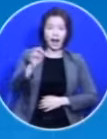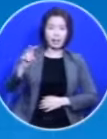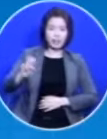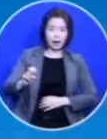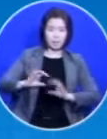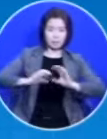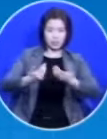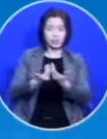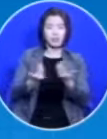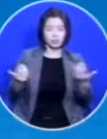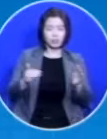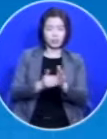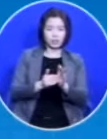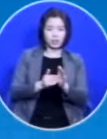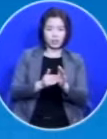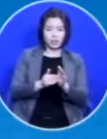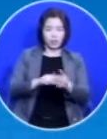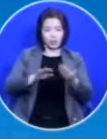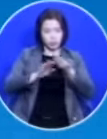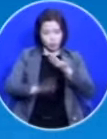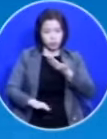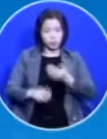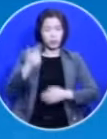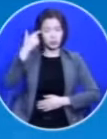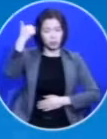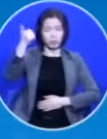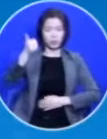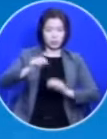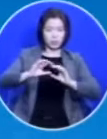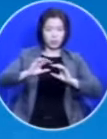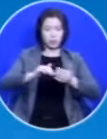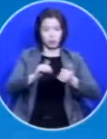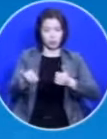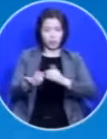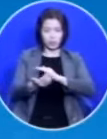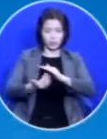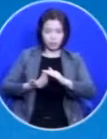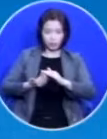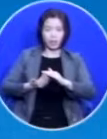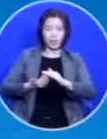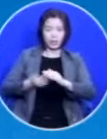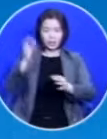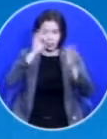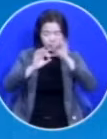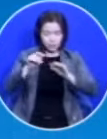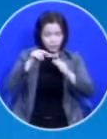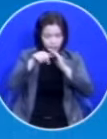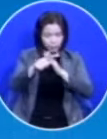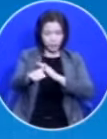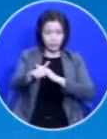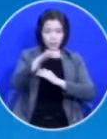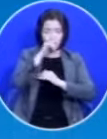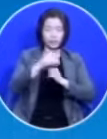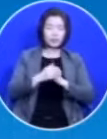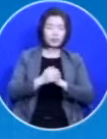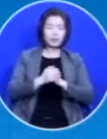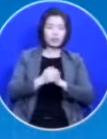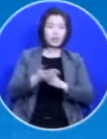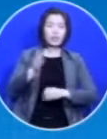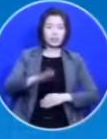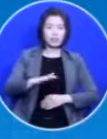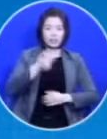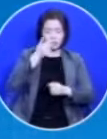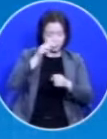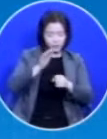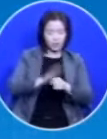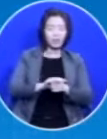떠나셨 후배 목사님이 돌아가시기 얼마 전에 찾아 뵀어요 근데 기가